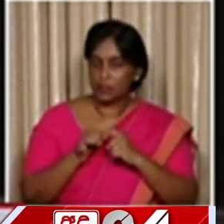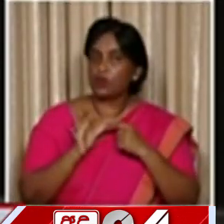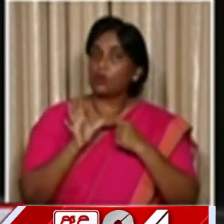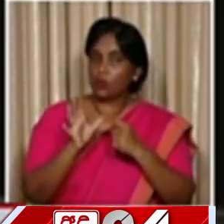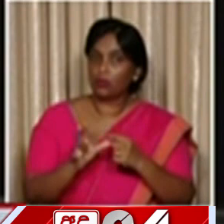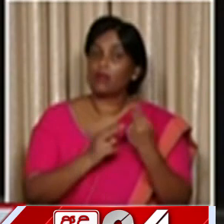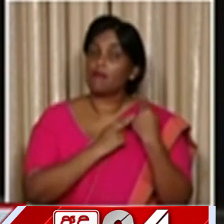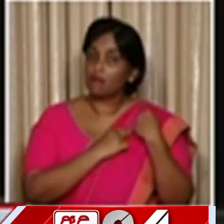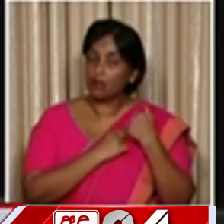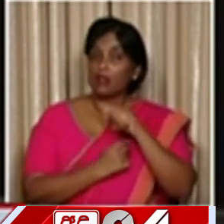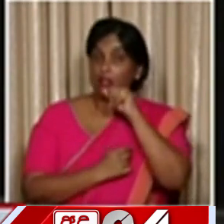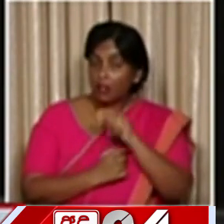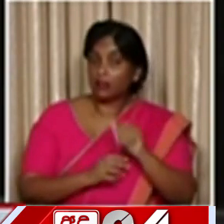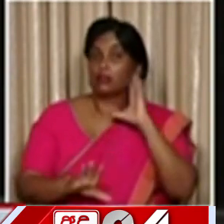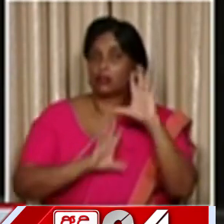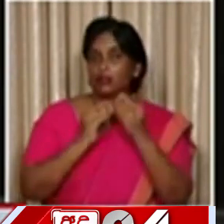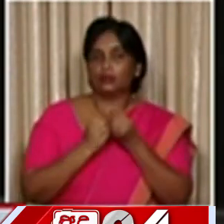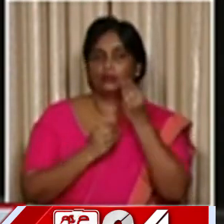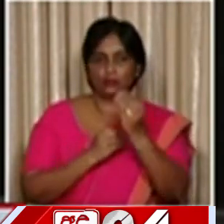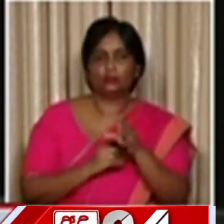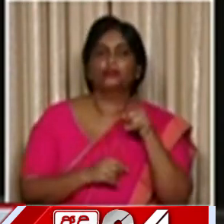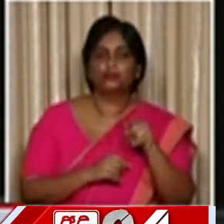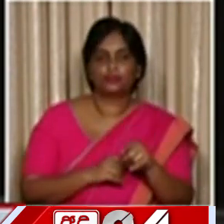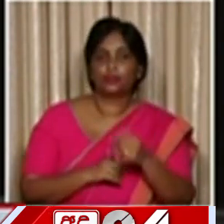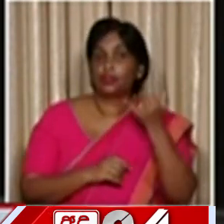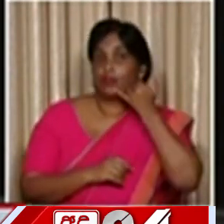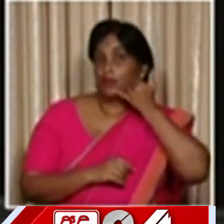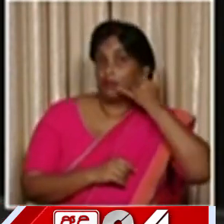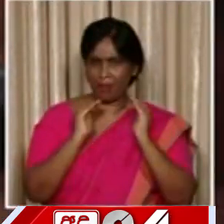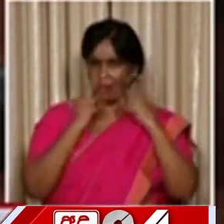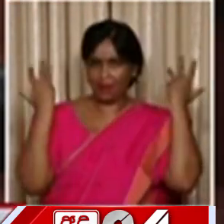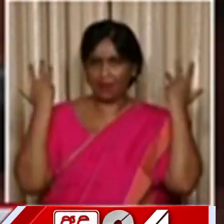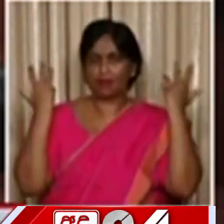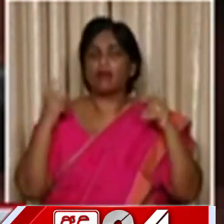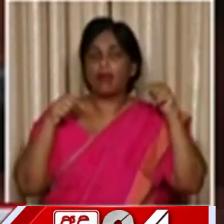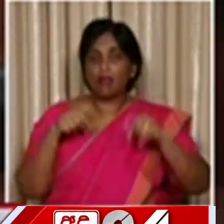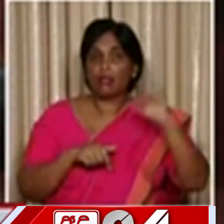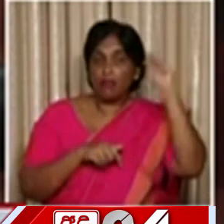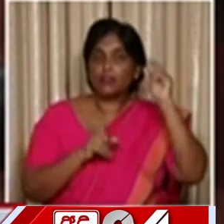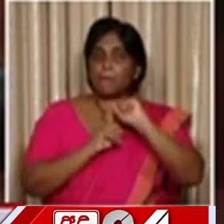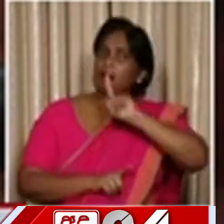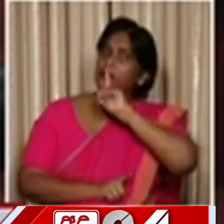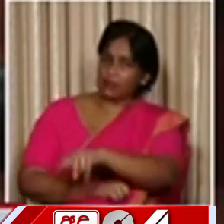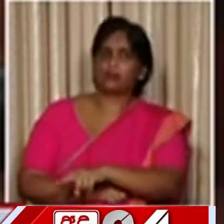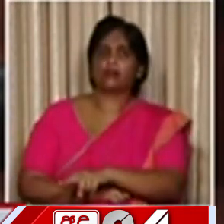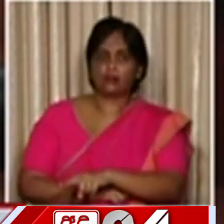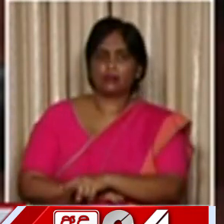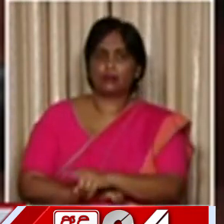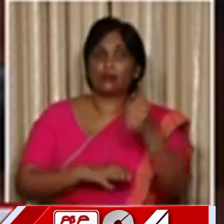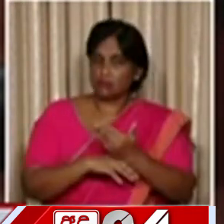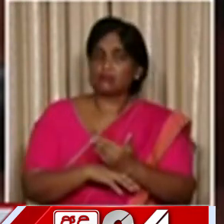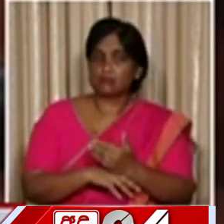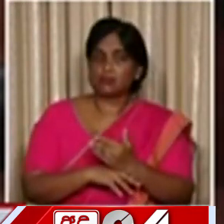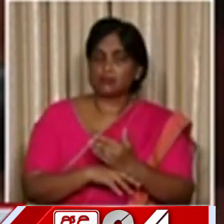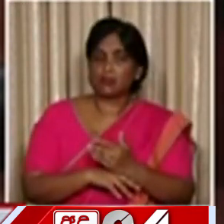දීමේදී වගකීමෙන් සත්‍ය තොරතුරු ලබා දිය යුතුයි ඒ නිසා දුරකථනයෙන් විමසලා ඒක ගන්න බෑ අද හවස ඇවිල්ලා පාර්ලිමේන්තුවට කියන්න කියන්නේ එහෙමයි මුලසෙන ඉන්න